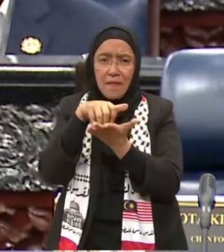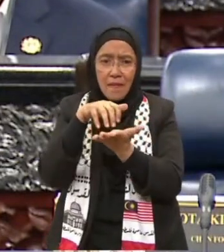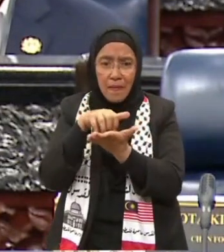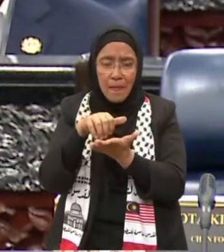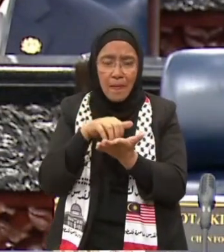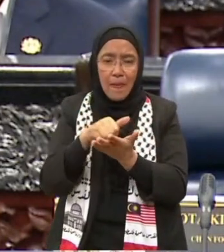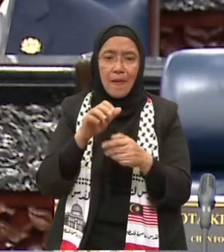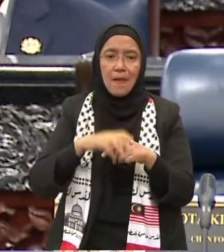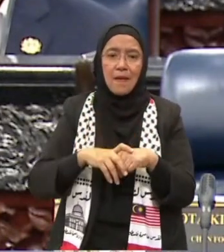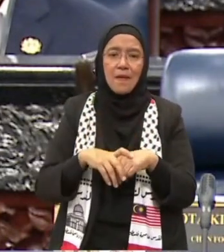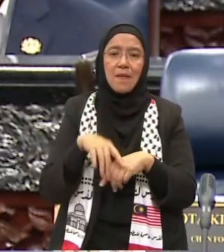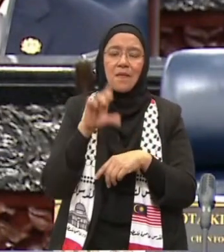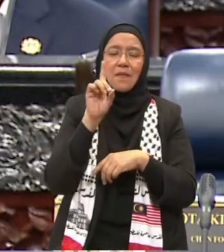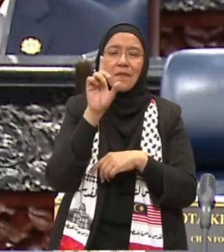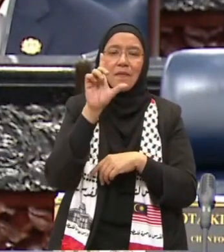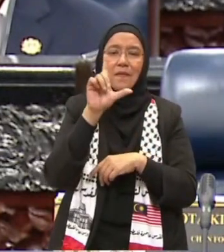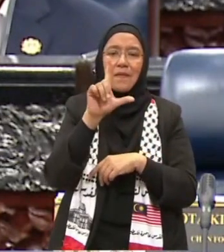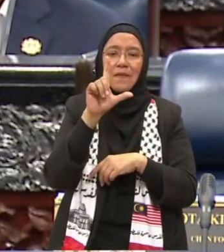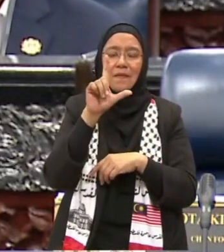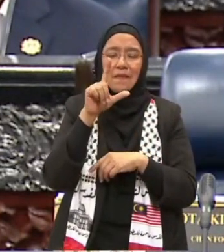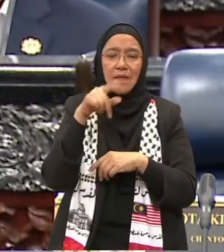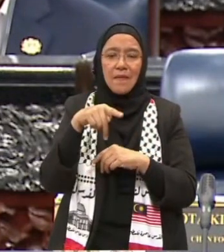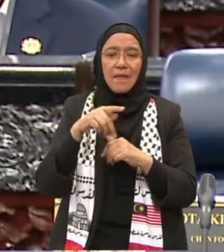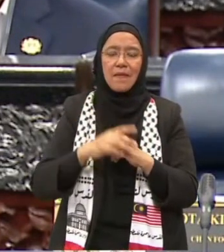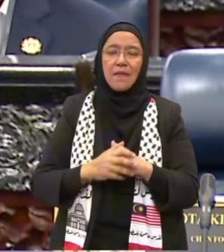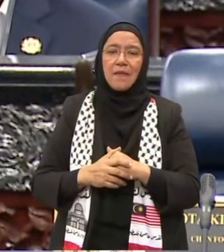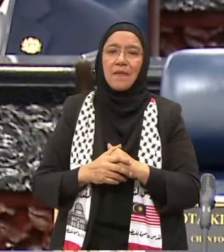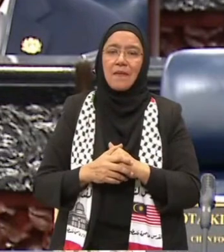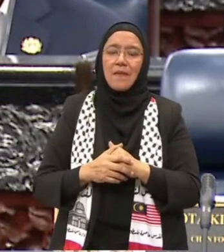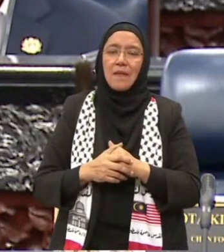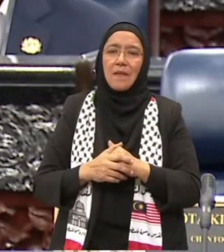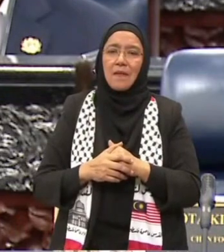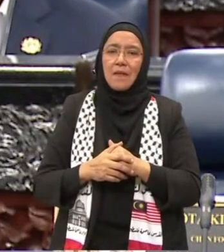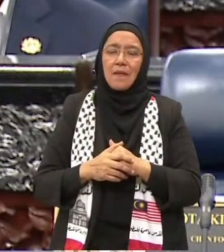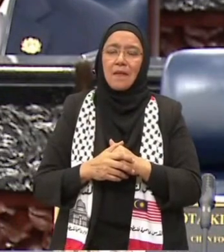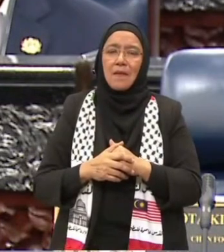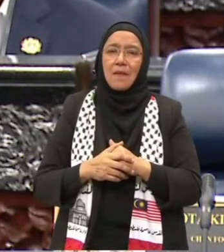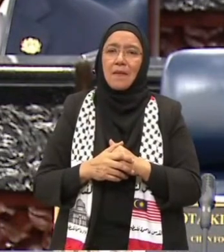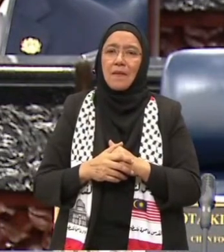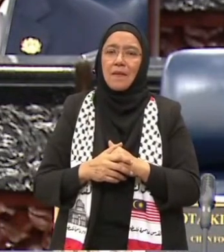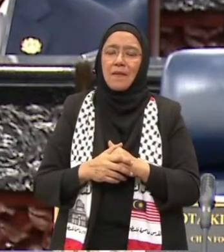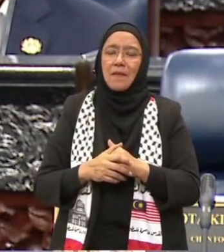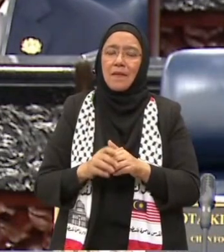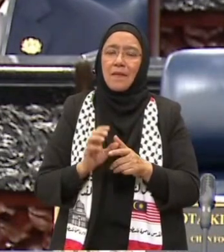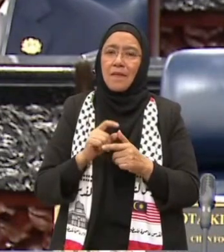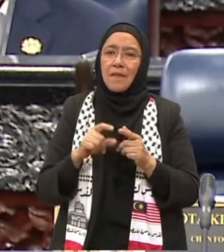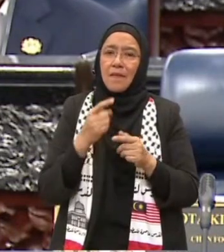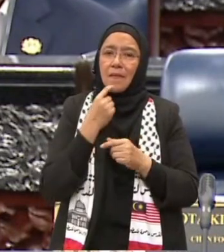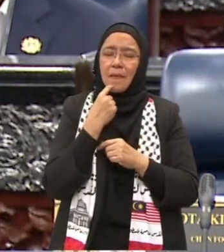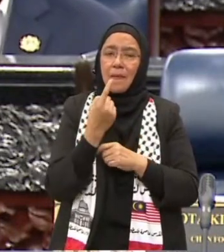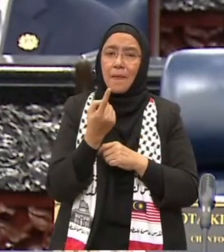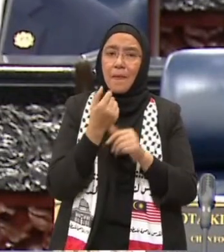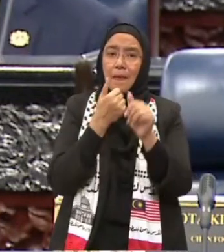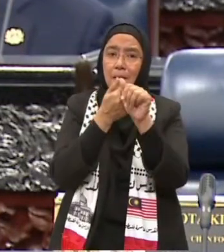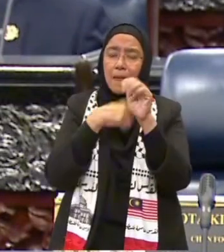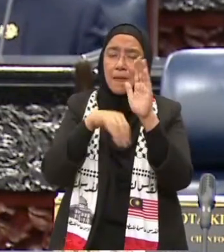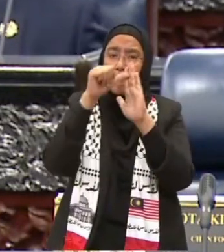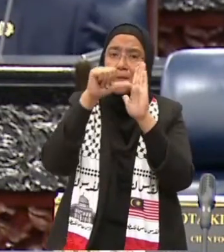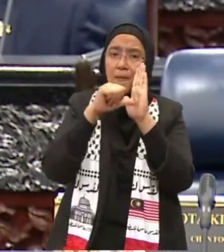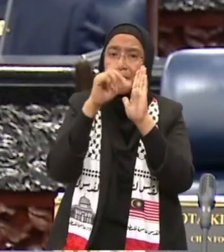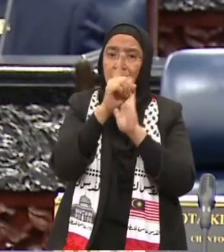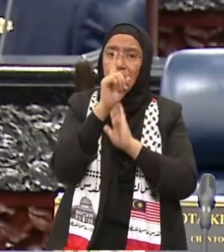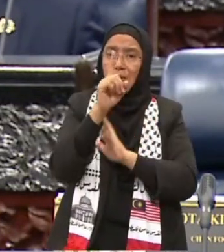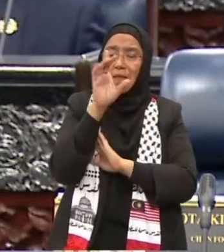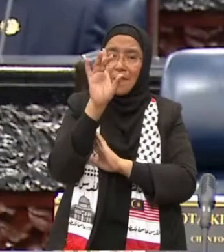DLP. Antara cabaran dalam penguatkuasaan pemajuan perumahan mengikut Akta 118 adalah